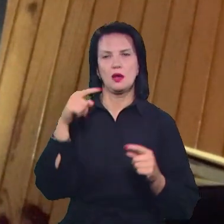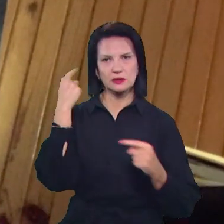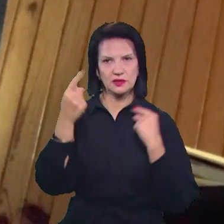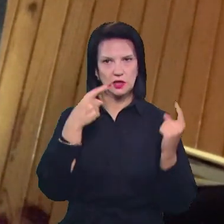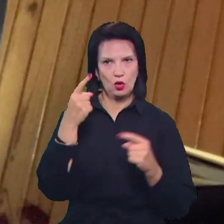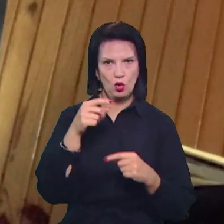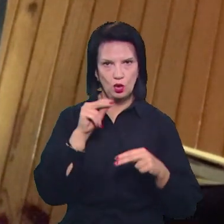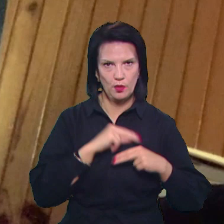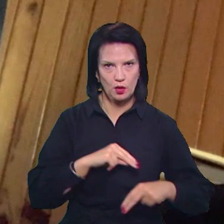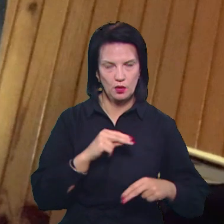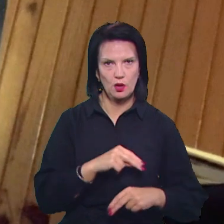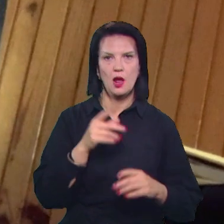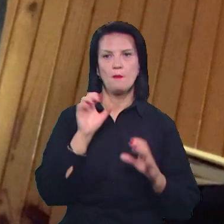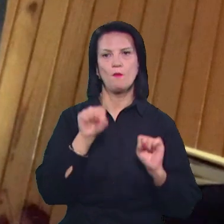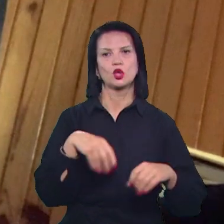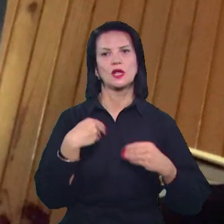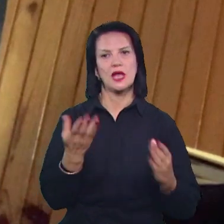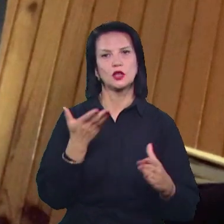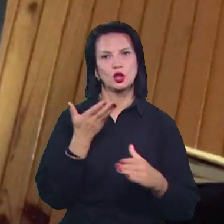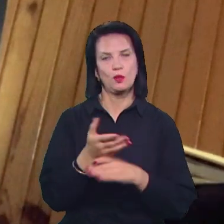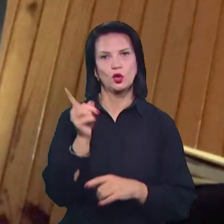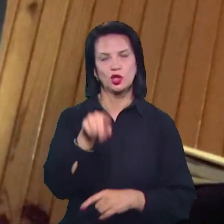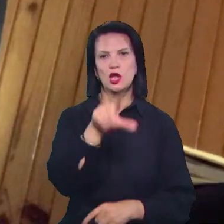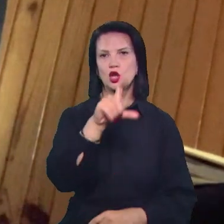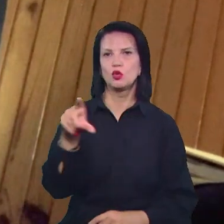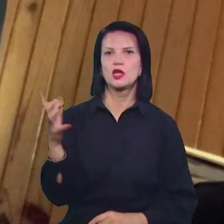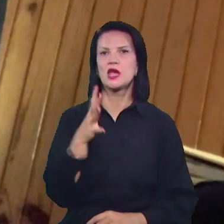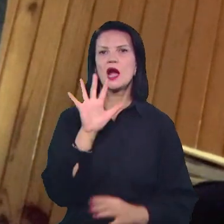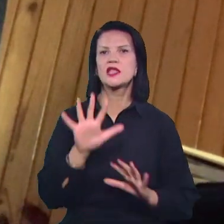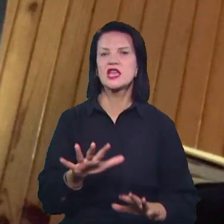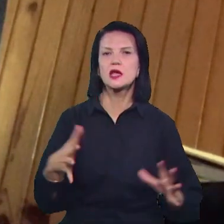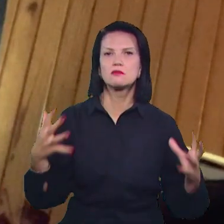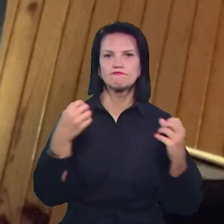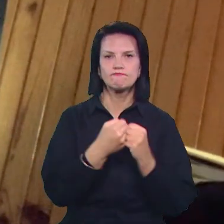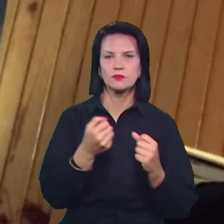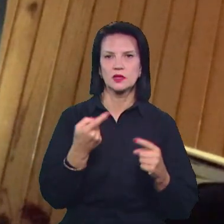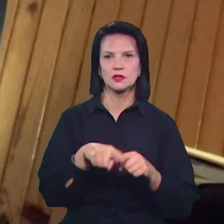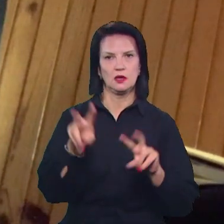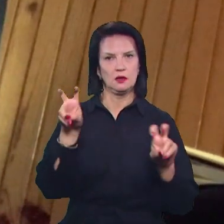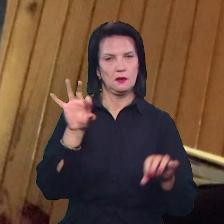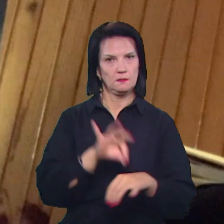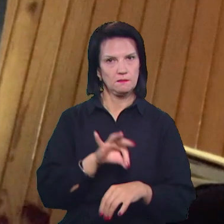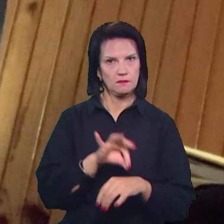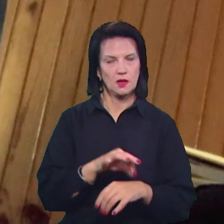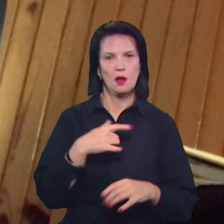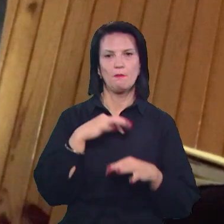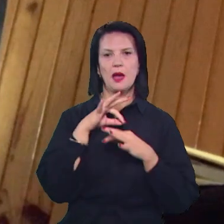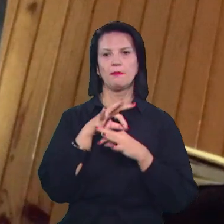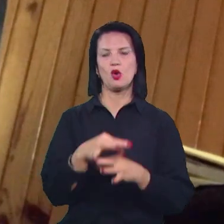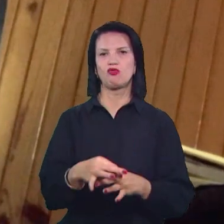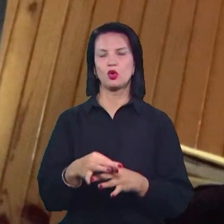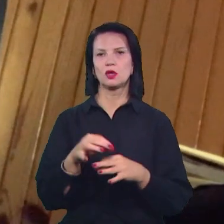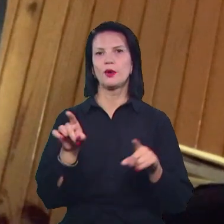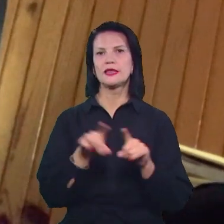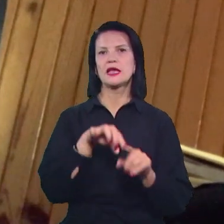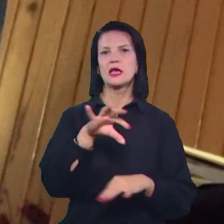надати допомогу тій людині, яка тільки зіштовхнулася із діагнозом. Ми проводимо такий проект,